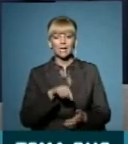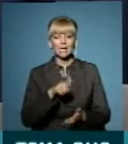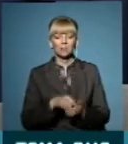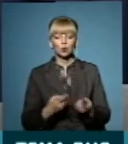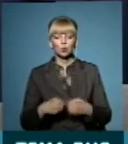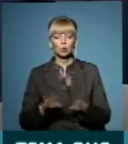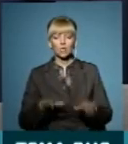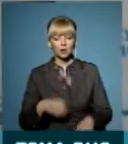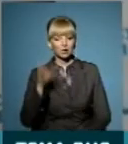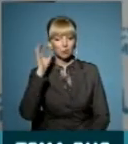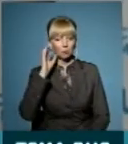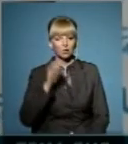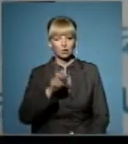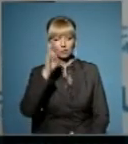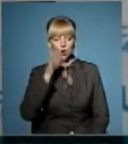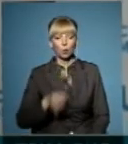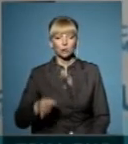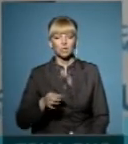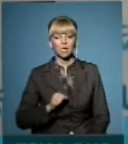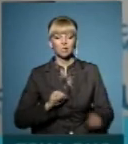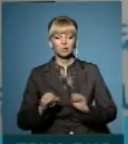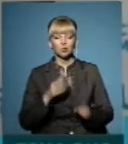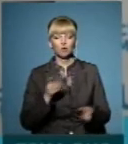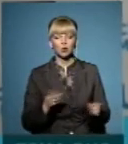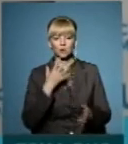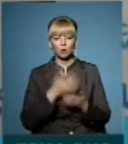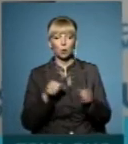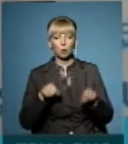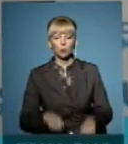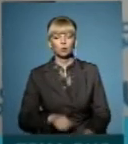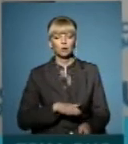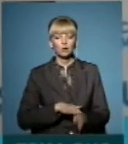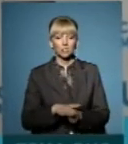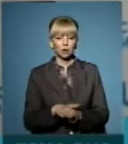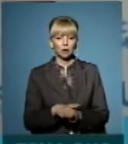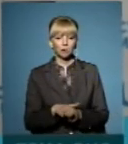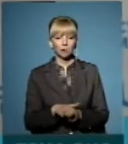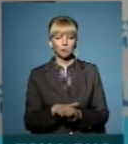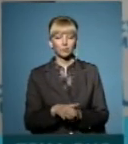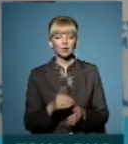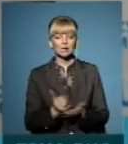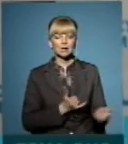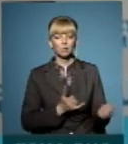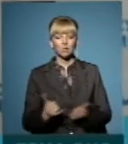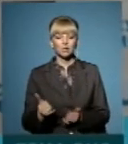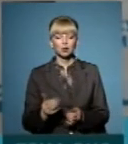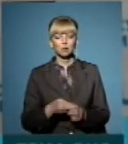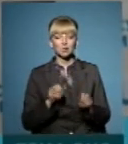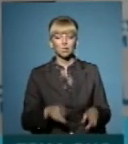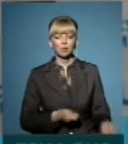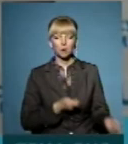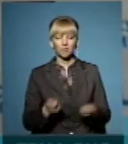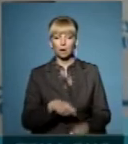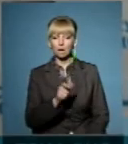інфраструктури. Давайте послухаємо. Державна адміністрація в межах своїх повноважень здійснює, забезпечує безпечне